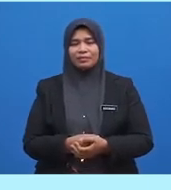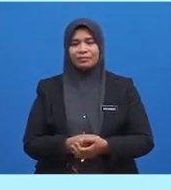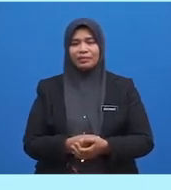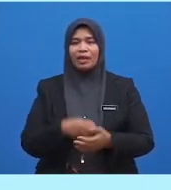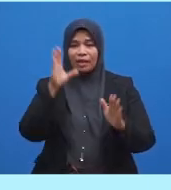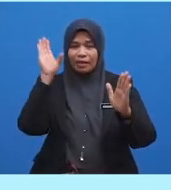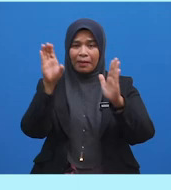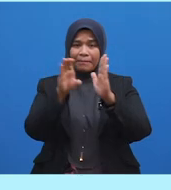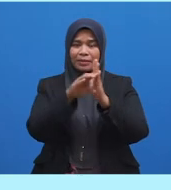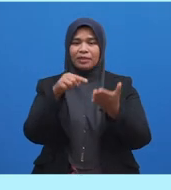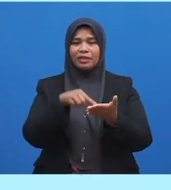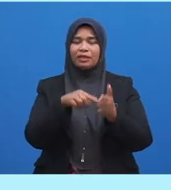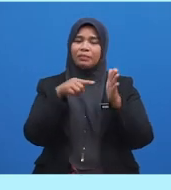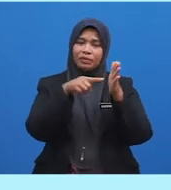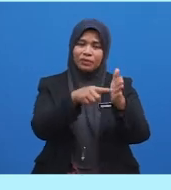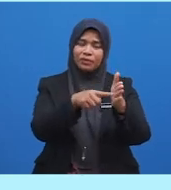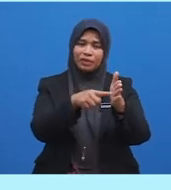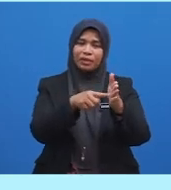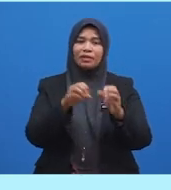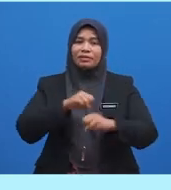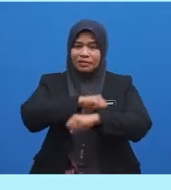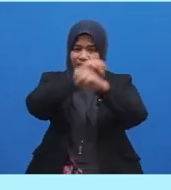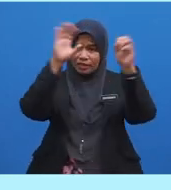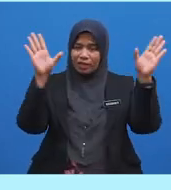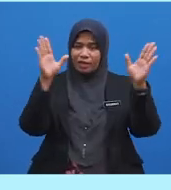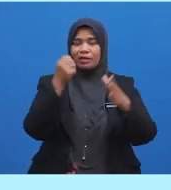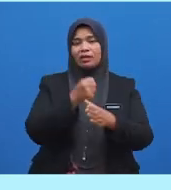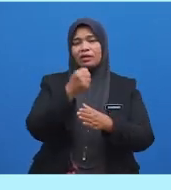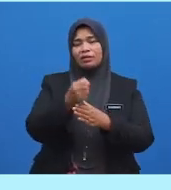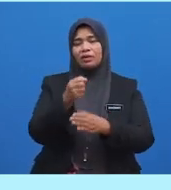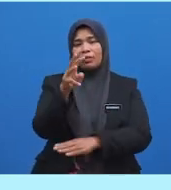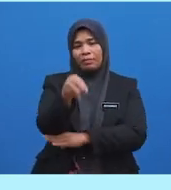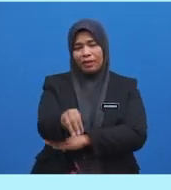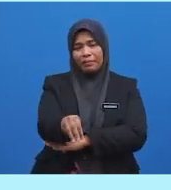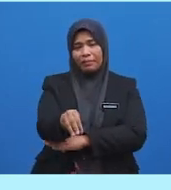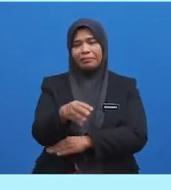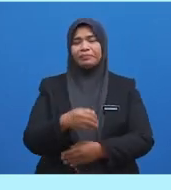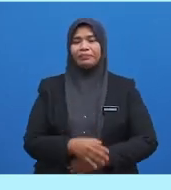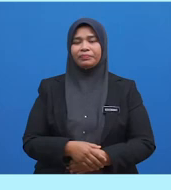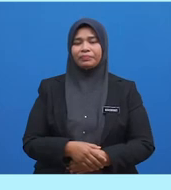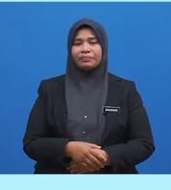gambar ini menunjukkan siang atau malam